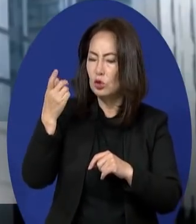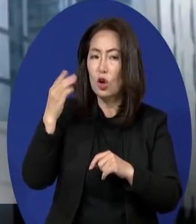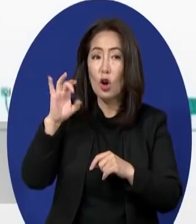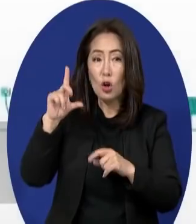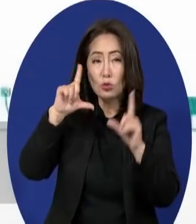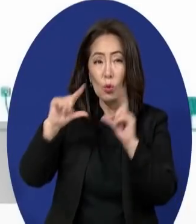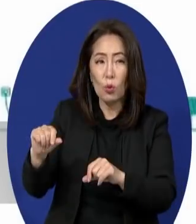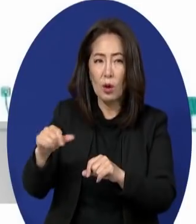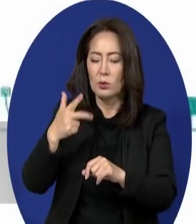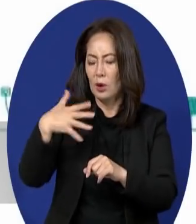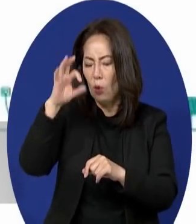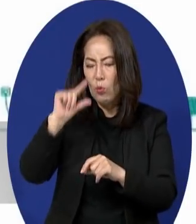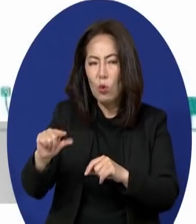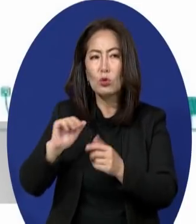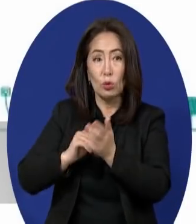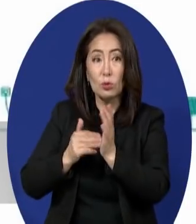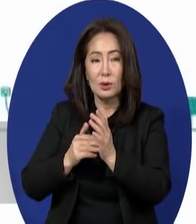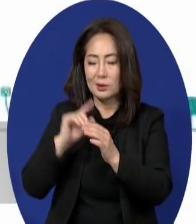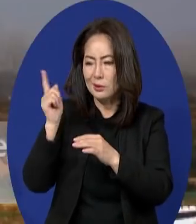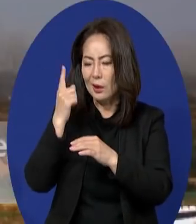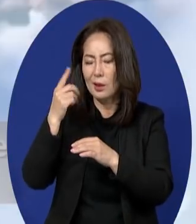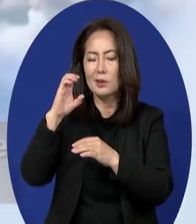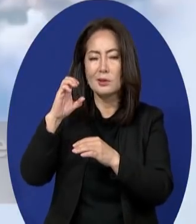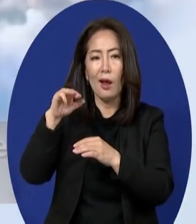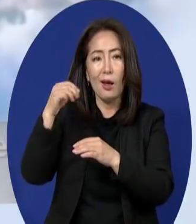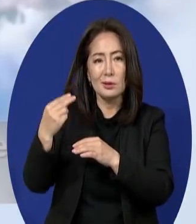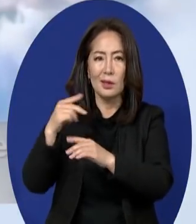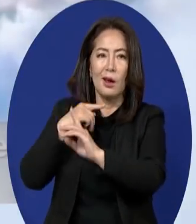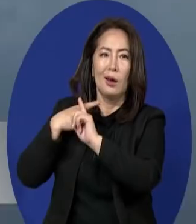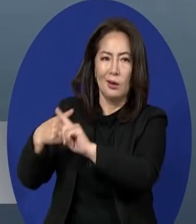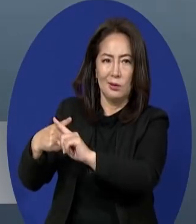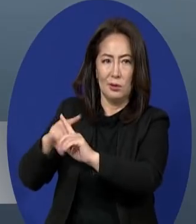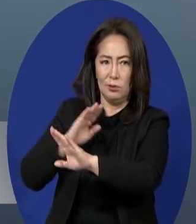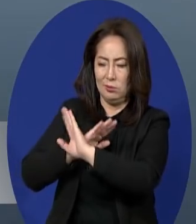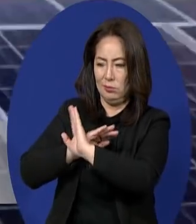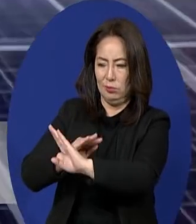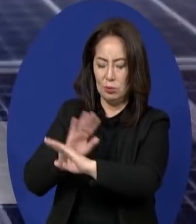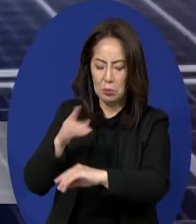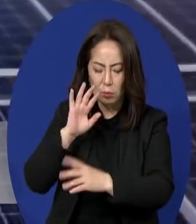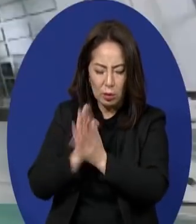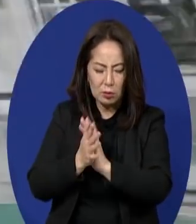бууруулах төлөвлөгөөг танилцуулж, цахилгаан станцуудыг хязгаарлах шийдвэрт хүрсэн. Гэвч нүүрс нийлүүлэлтийн асуудал, цаг